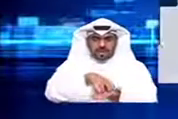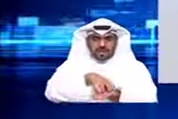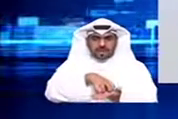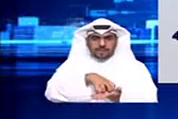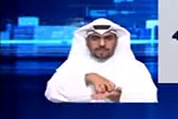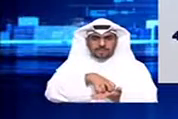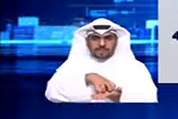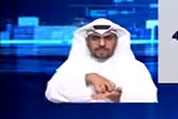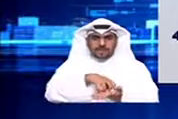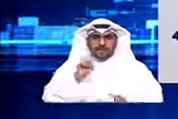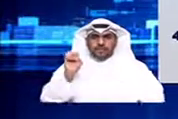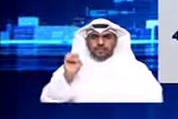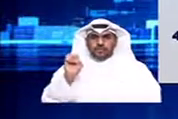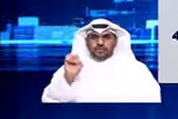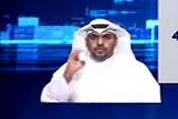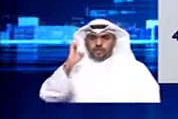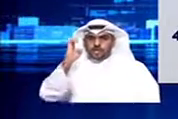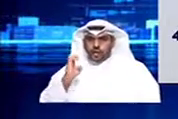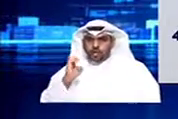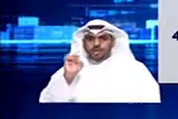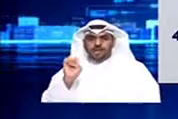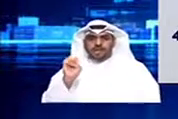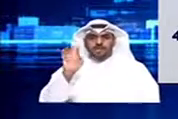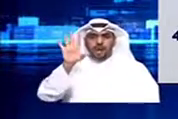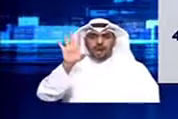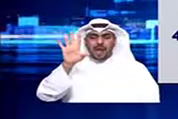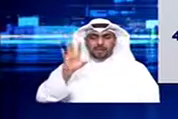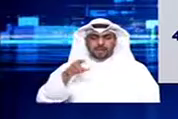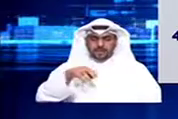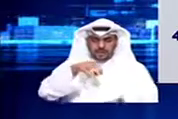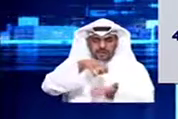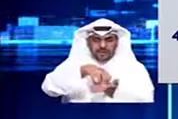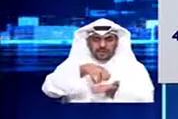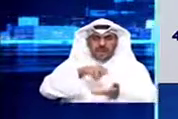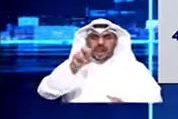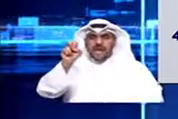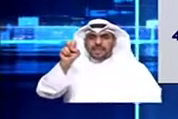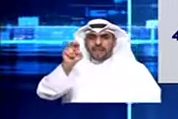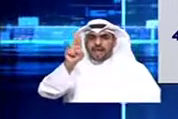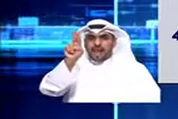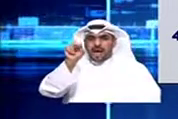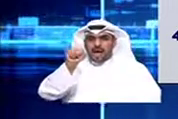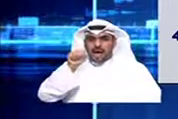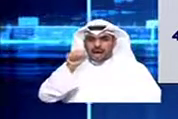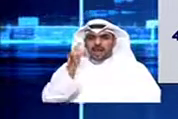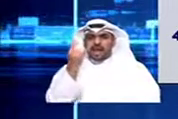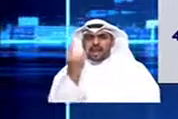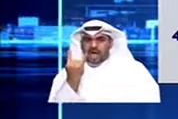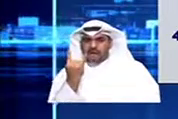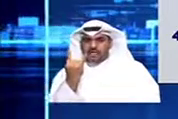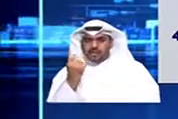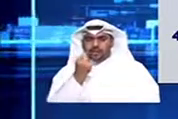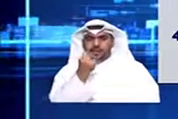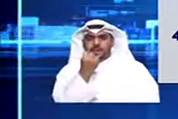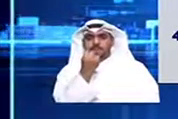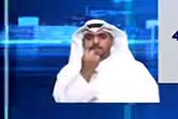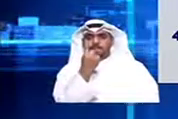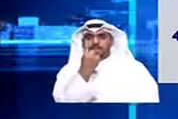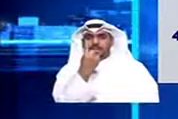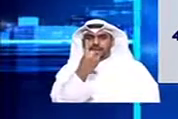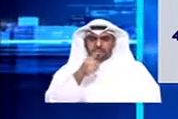في مشروع جنوب مدينة صباح الأحمد، متضمنة 115 قسيمة لأصحاب الطلبات حتى